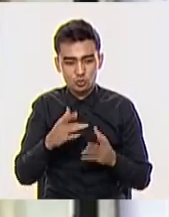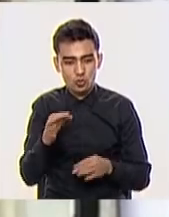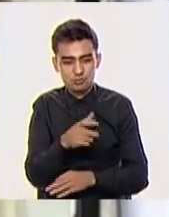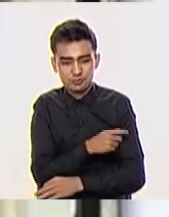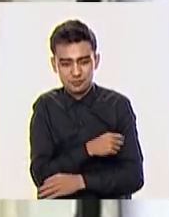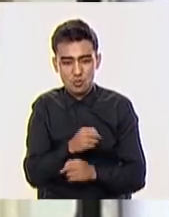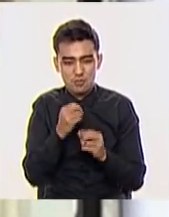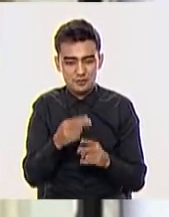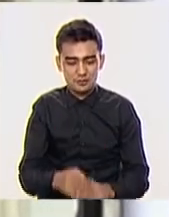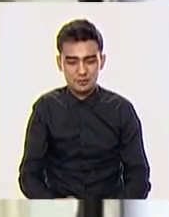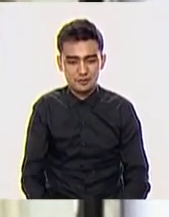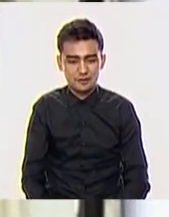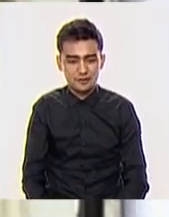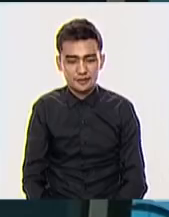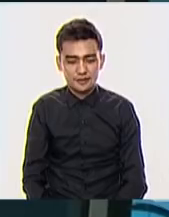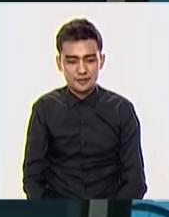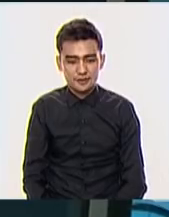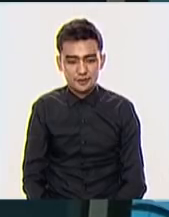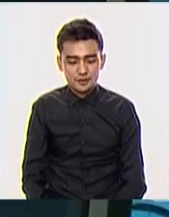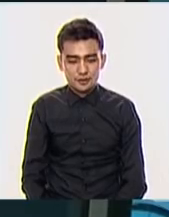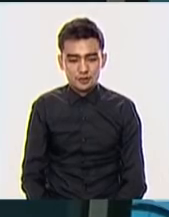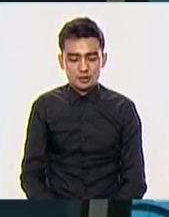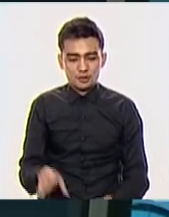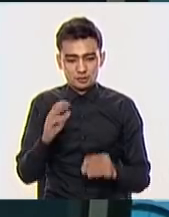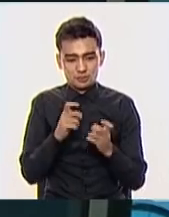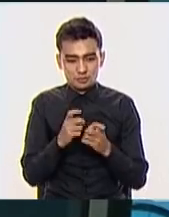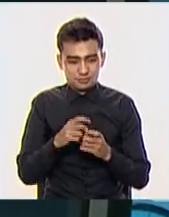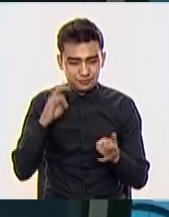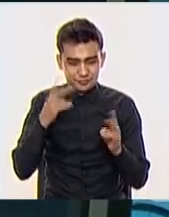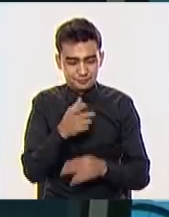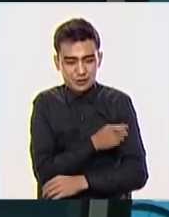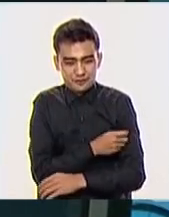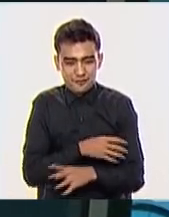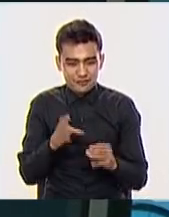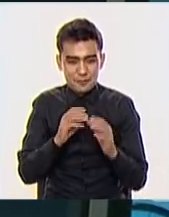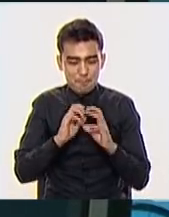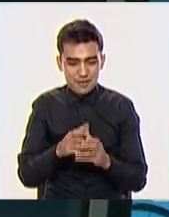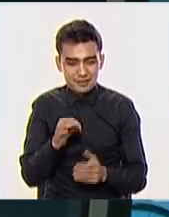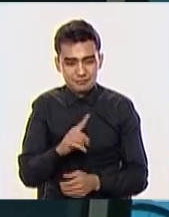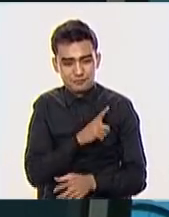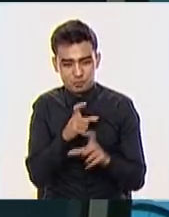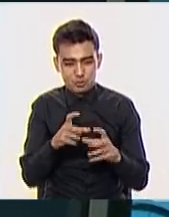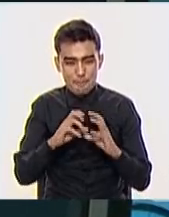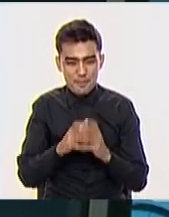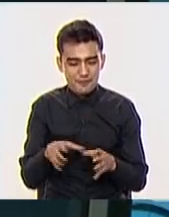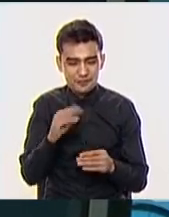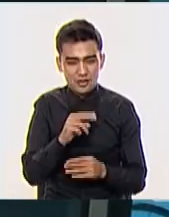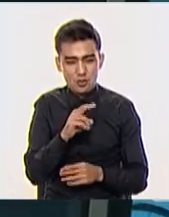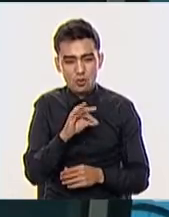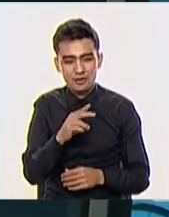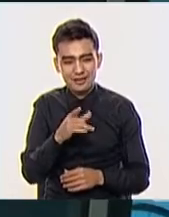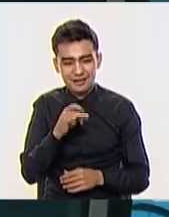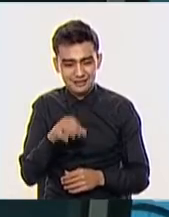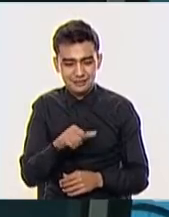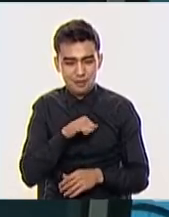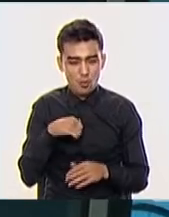опасных осложнений. На фоне скандалов вокруг прививок во всем мире эксперты Всемирного конгресса вакцин выбрали